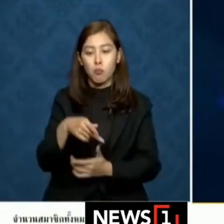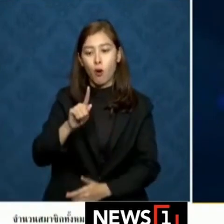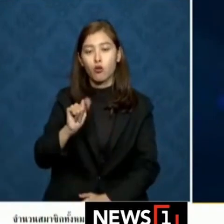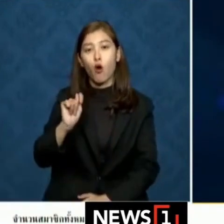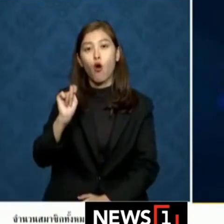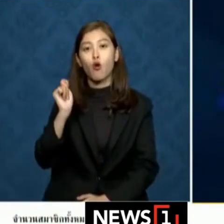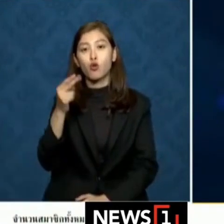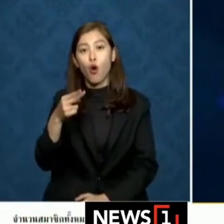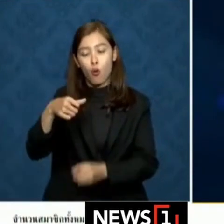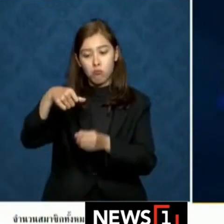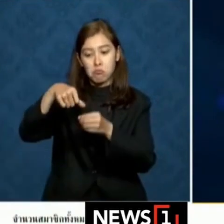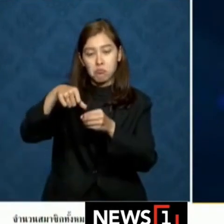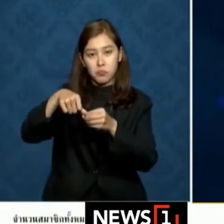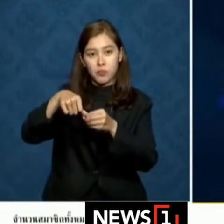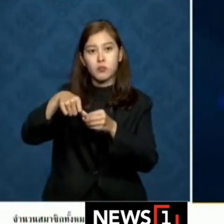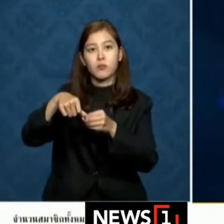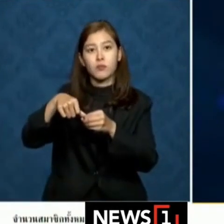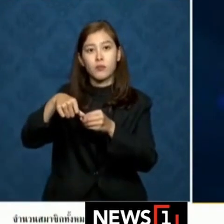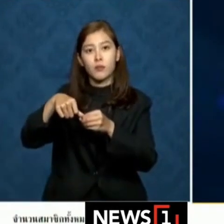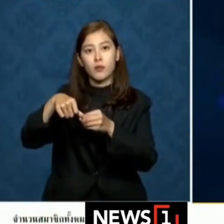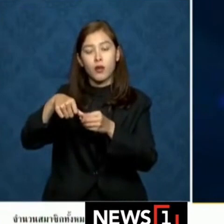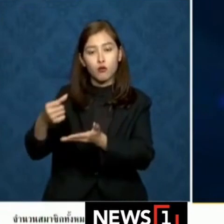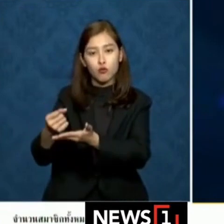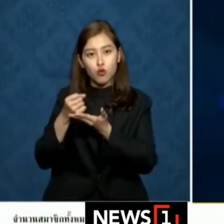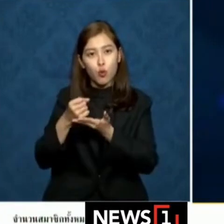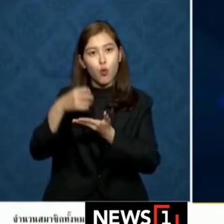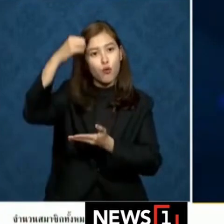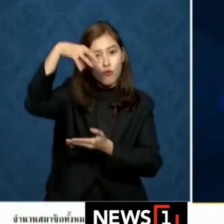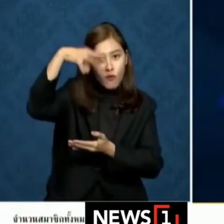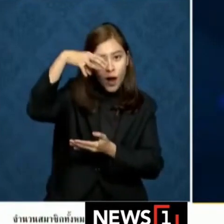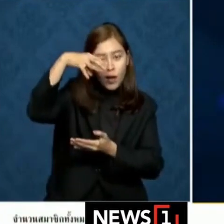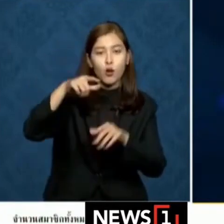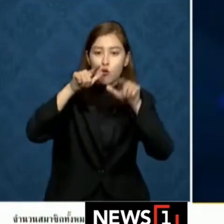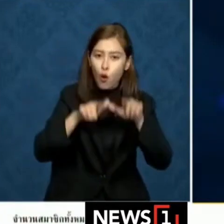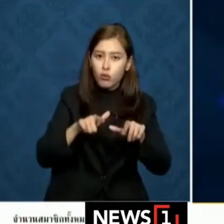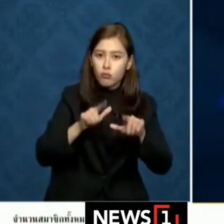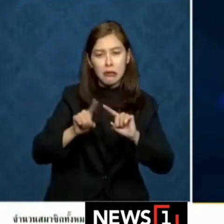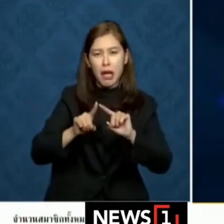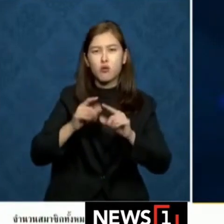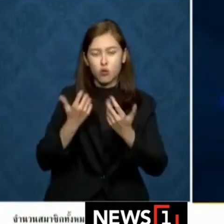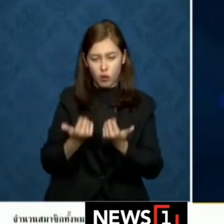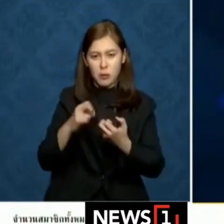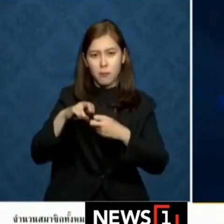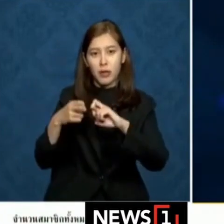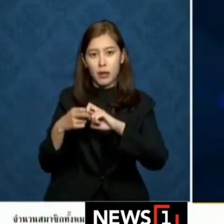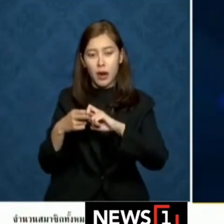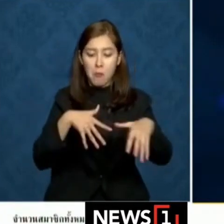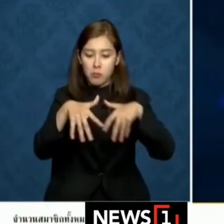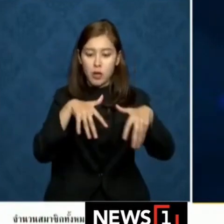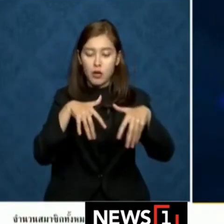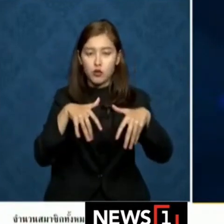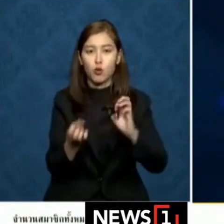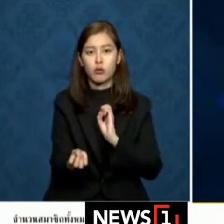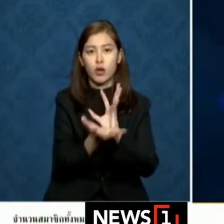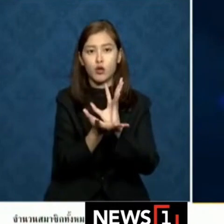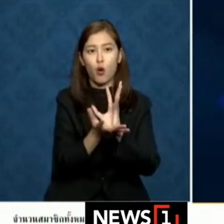ความเสี่ยงของยอดเงินสดจะลดลงจากเดิมหลักแสนล้านบาทและมีแนวโน้มที่จะลดลงต่อเนื่องลงมาอยู่ที่